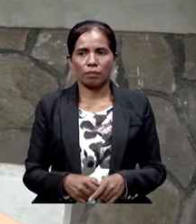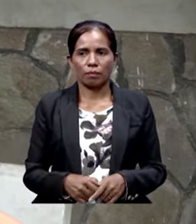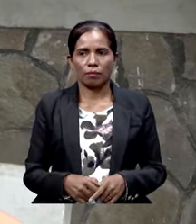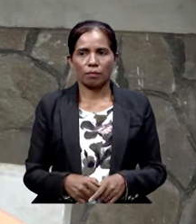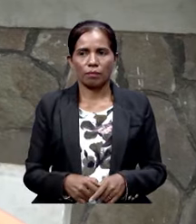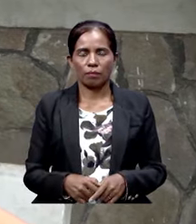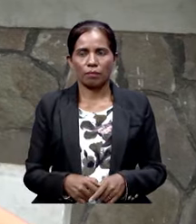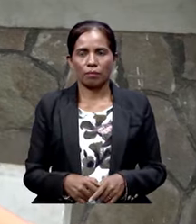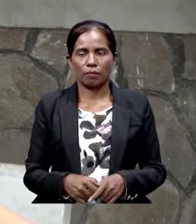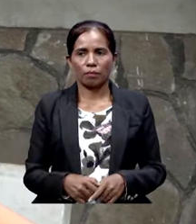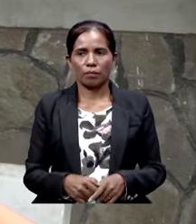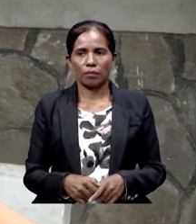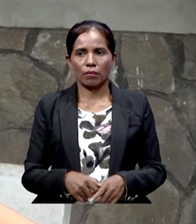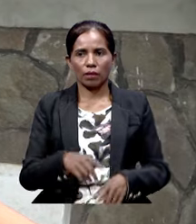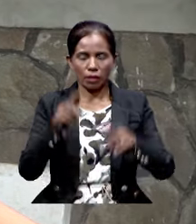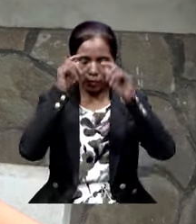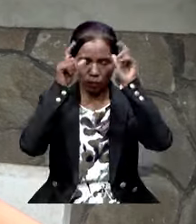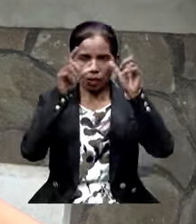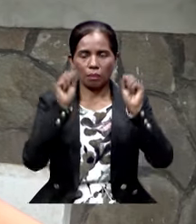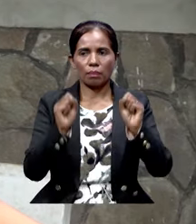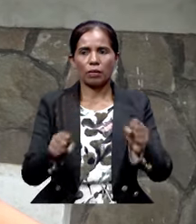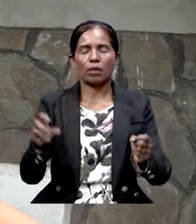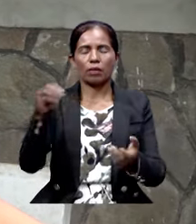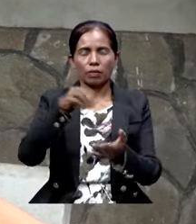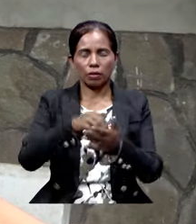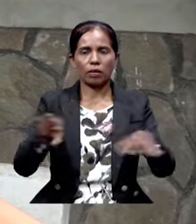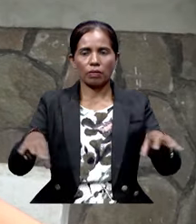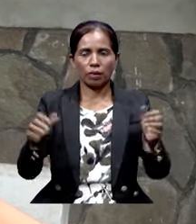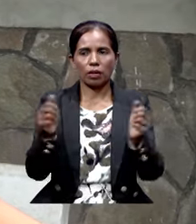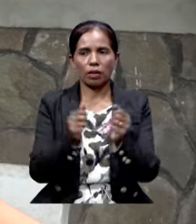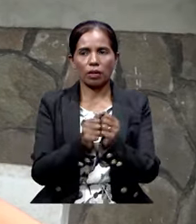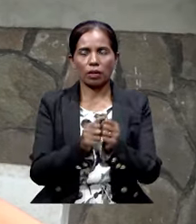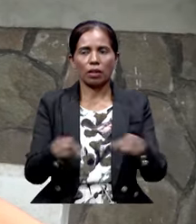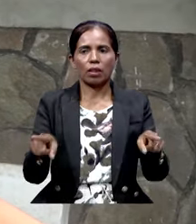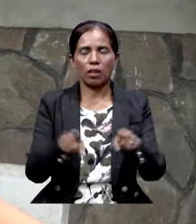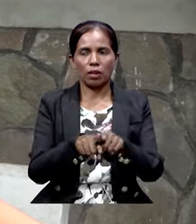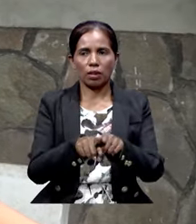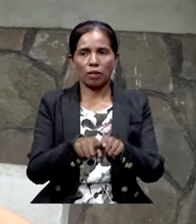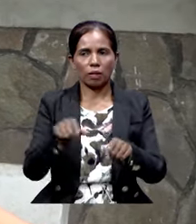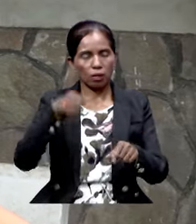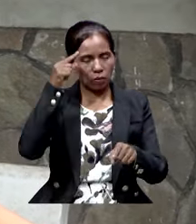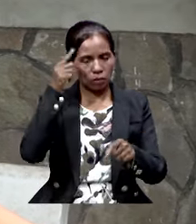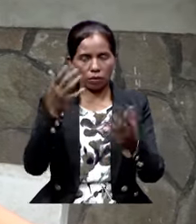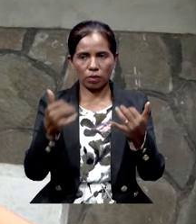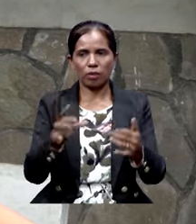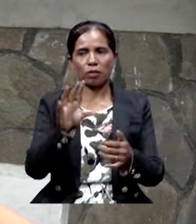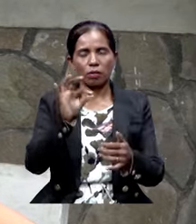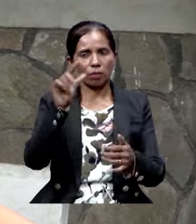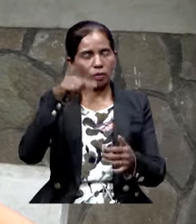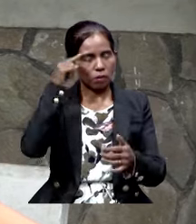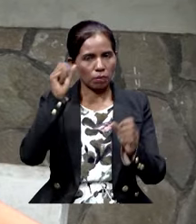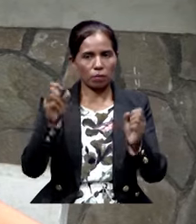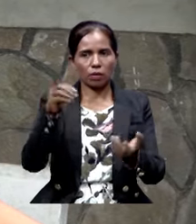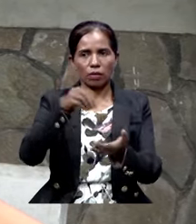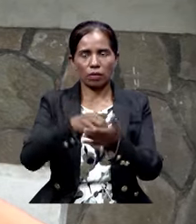hanessa timor wan bele ona atu investe hanessa ba ya governo de nono governo ne bele